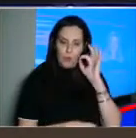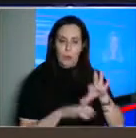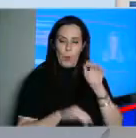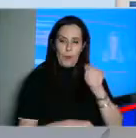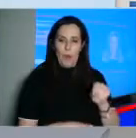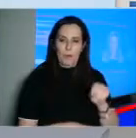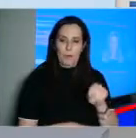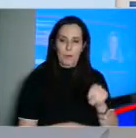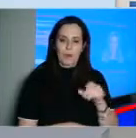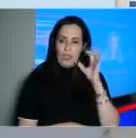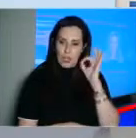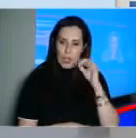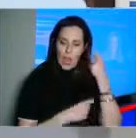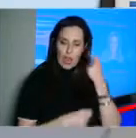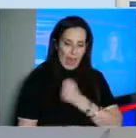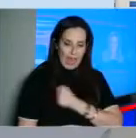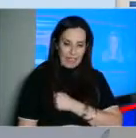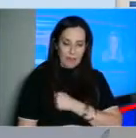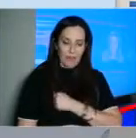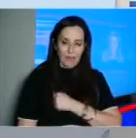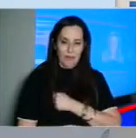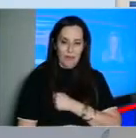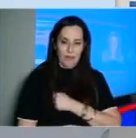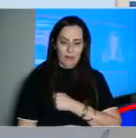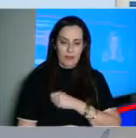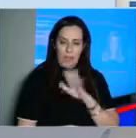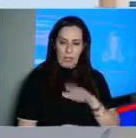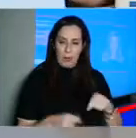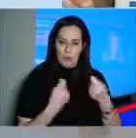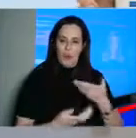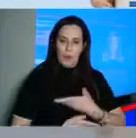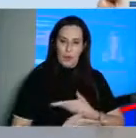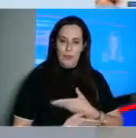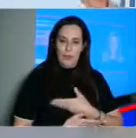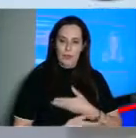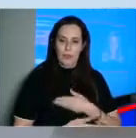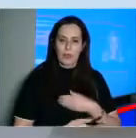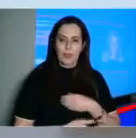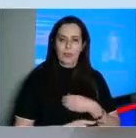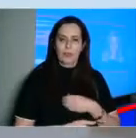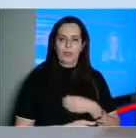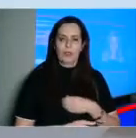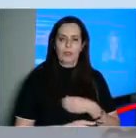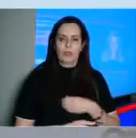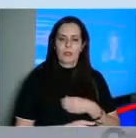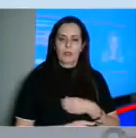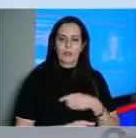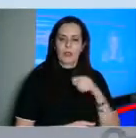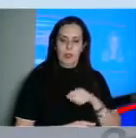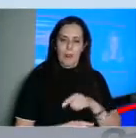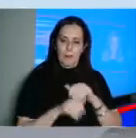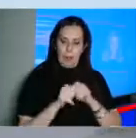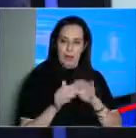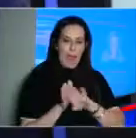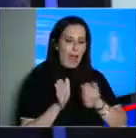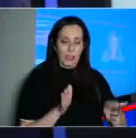להם. אישה חרדית לפחות, באופן, גם מהחינוך שהיא מקבלת, היא... היא בעד